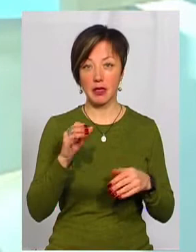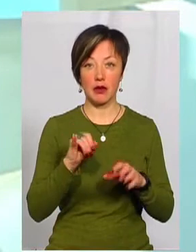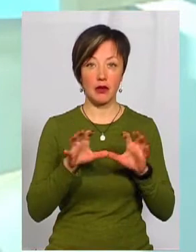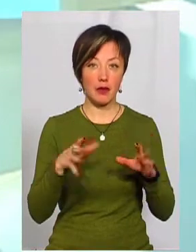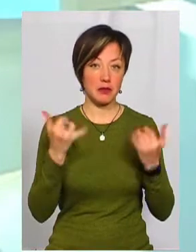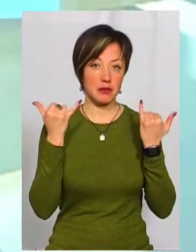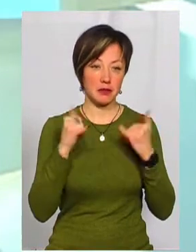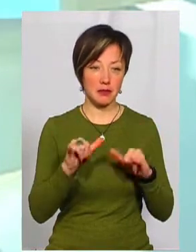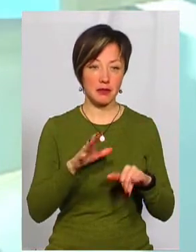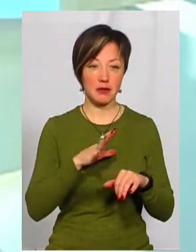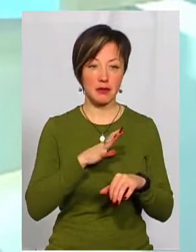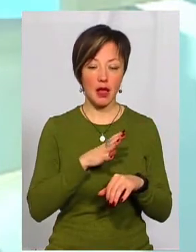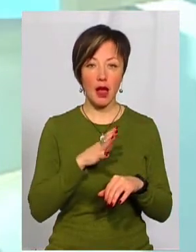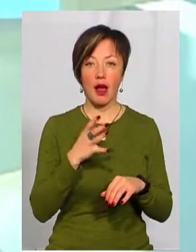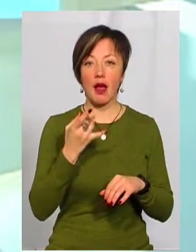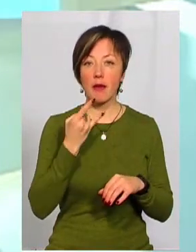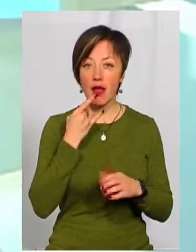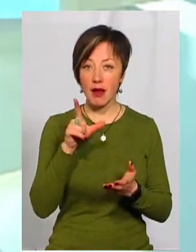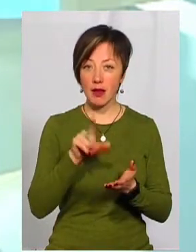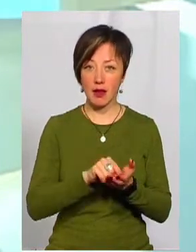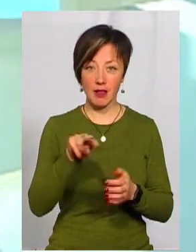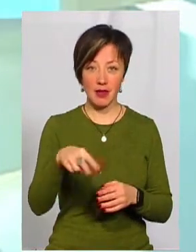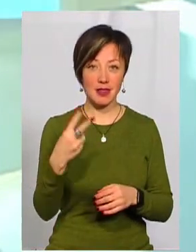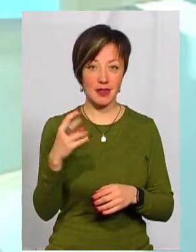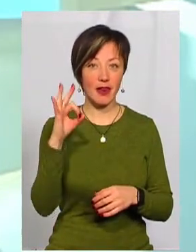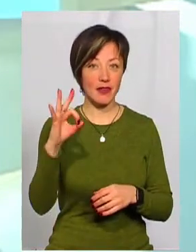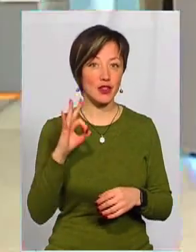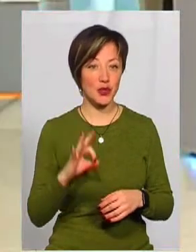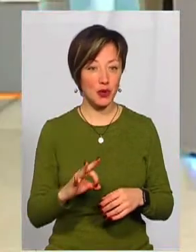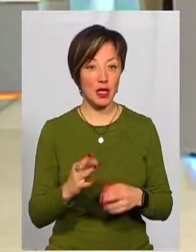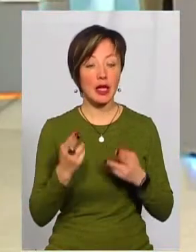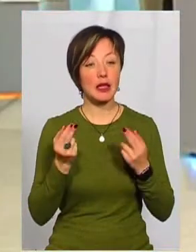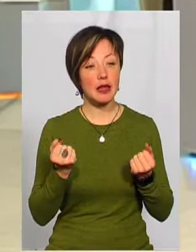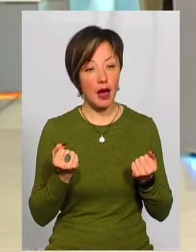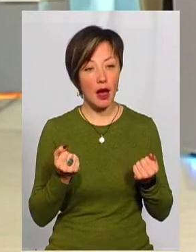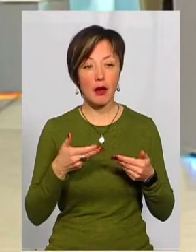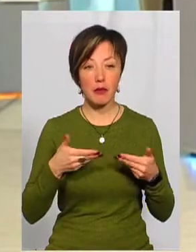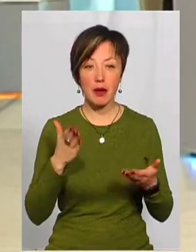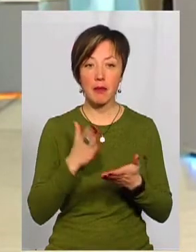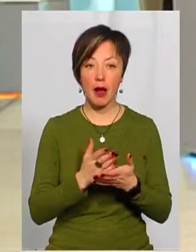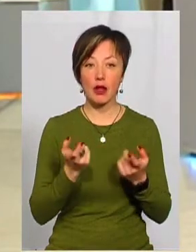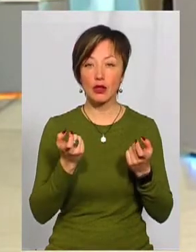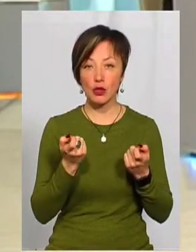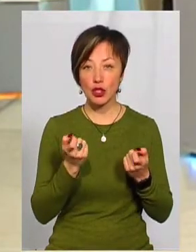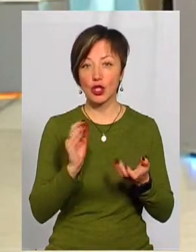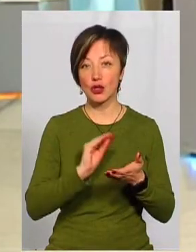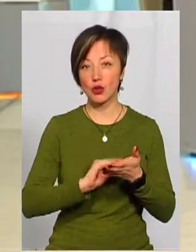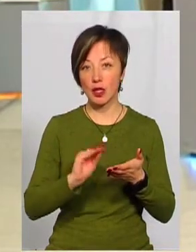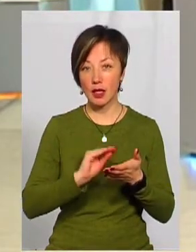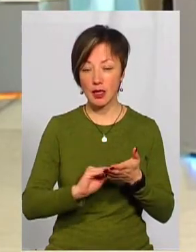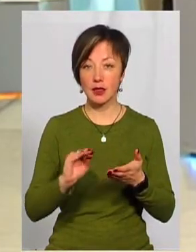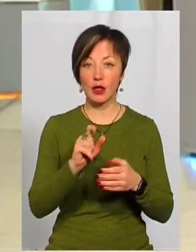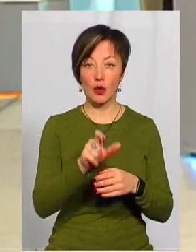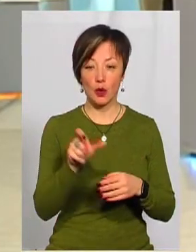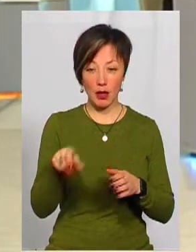надзвичайно здивовані. Розряд батареї склав 22%. Так, ми мали вже трошечки там і журналістів, ми мали